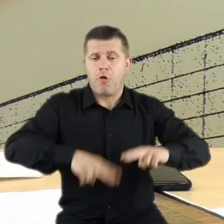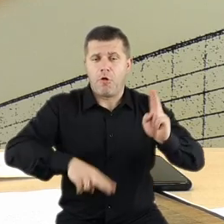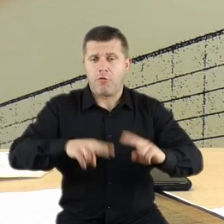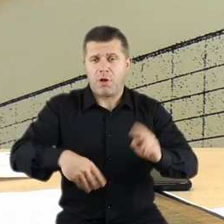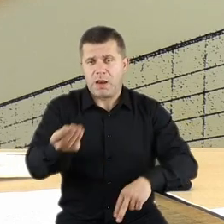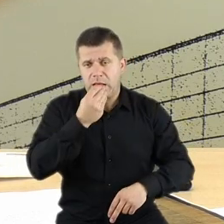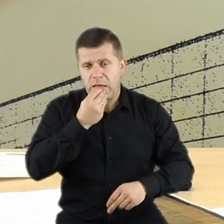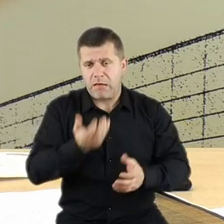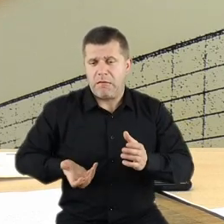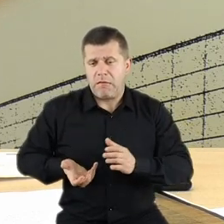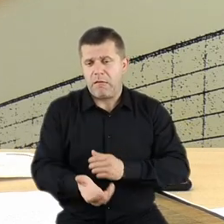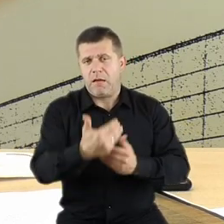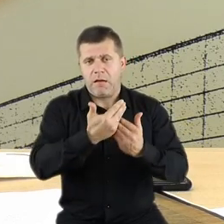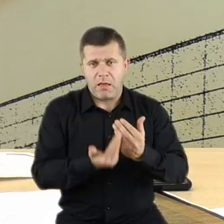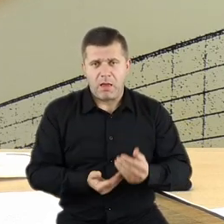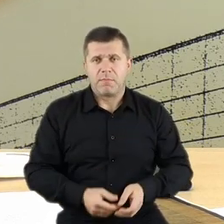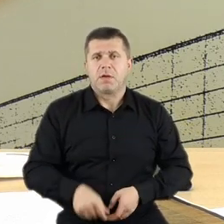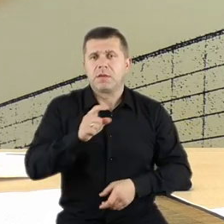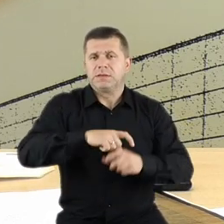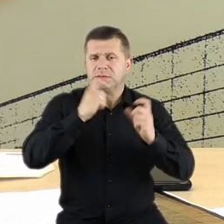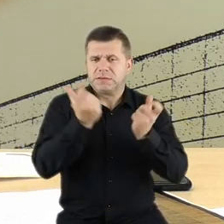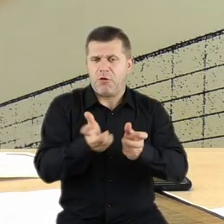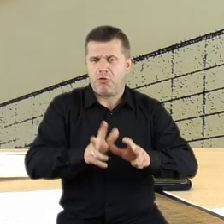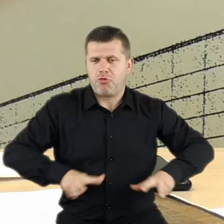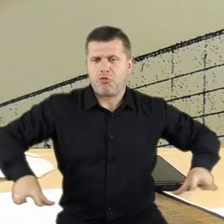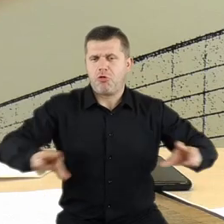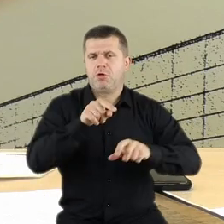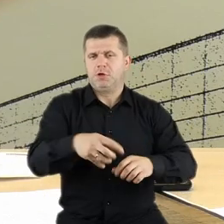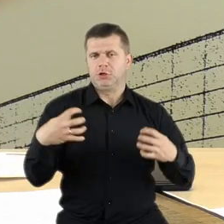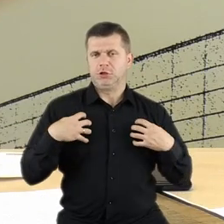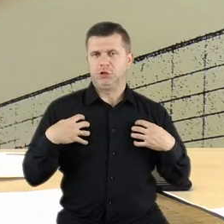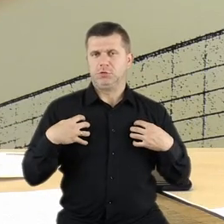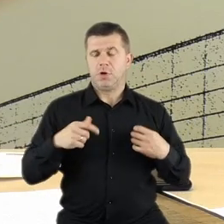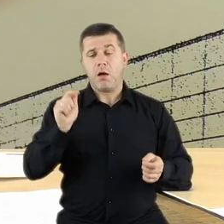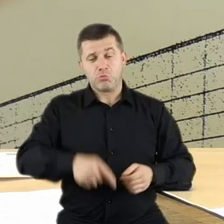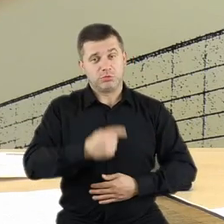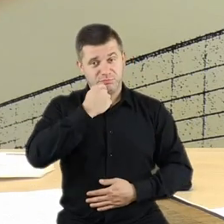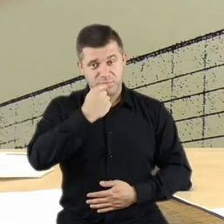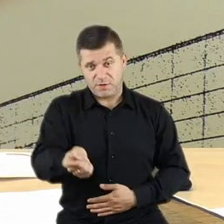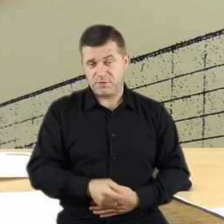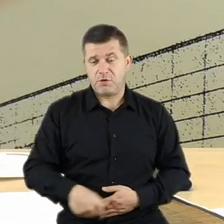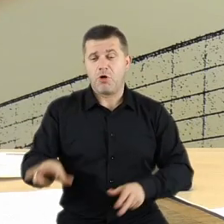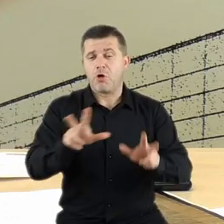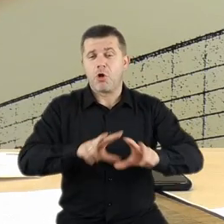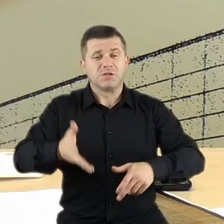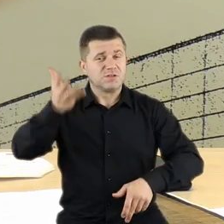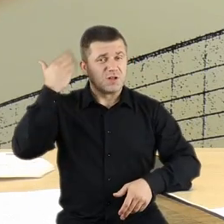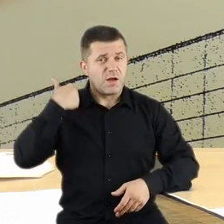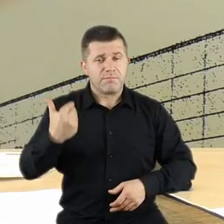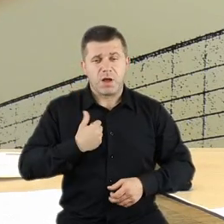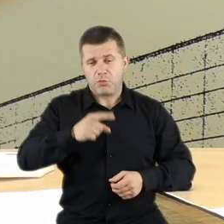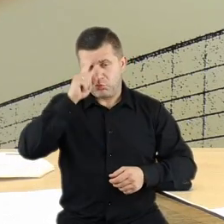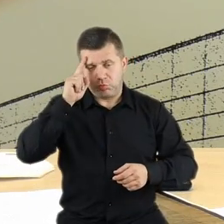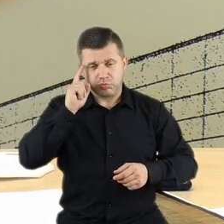piekło się chleb to tam cała rodzina zginęła a muszę wam powiedzieć że rodziny w tamtych czasach były liczne